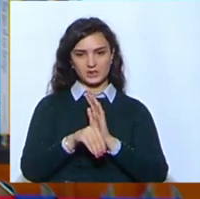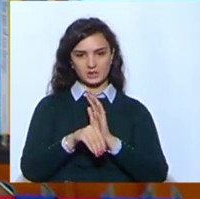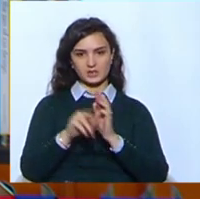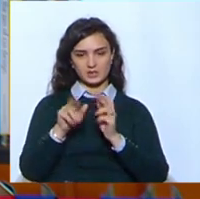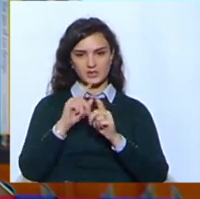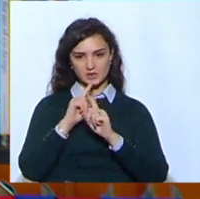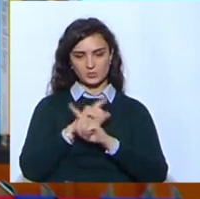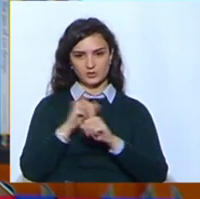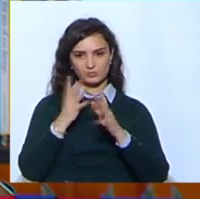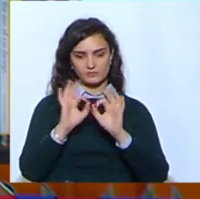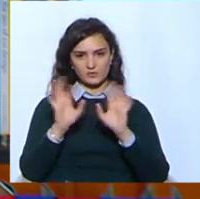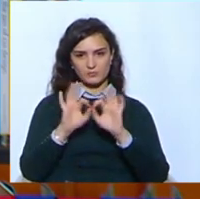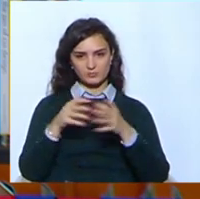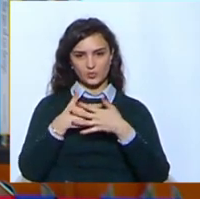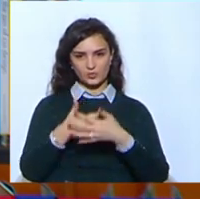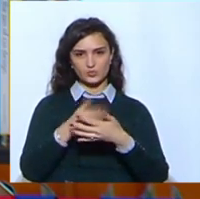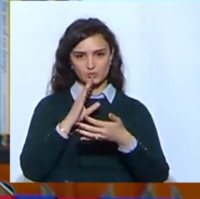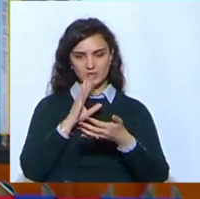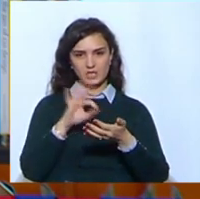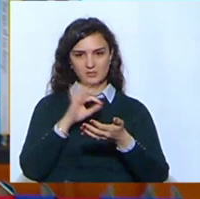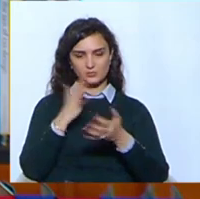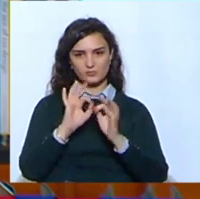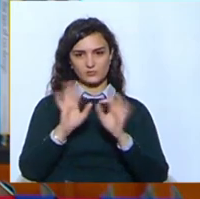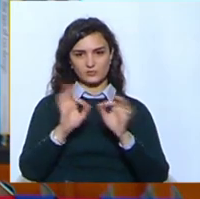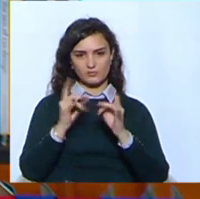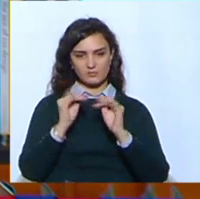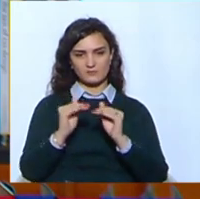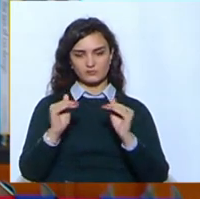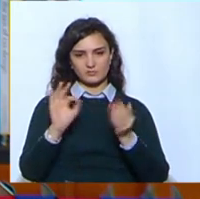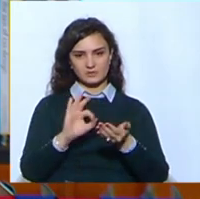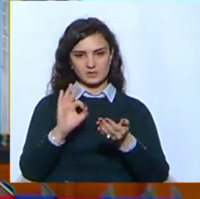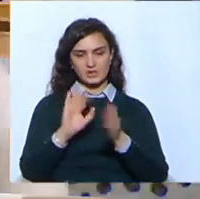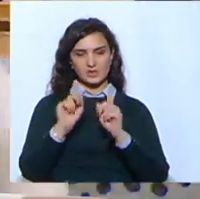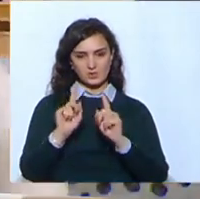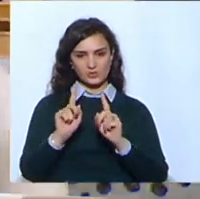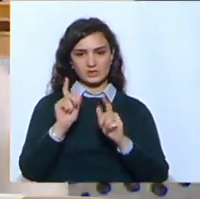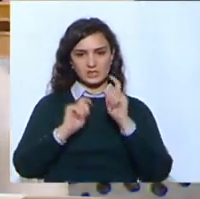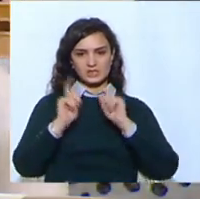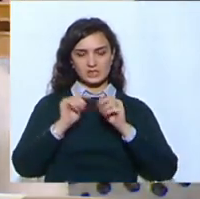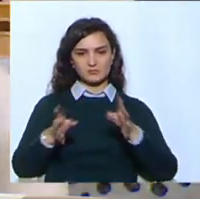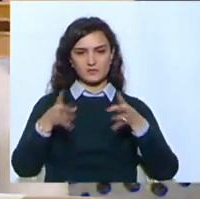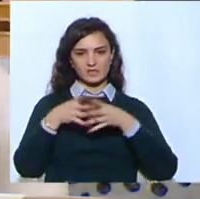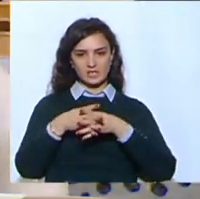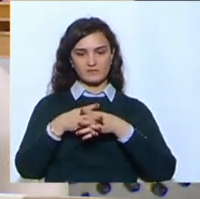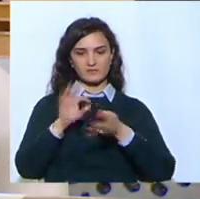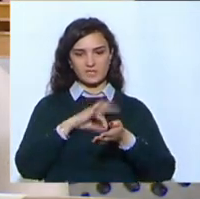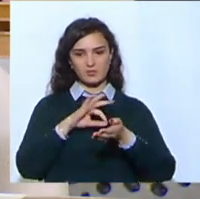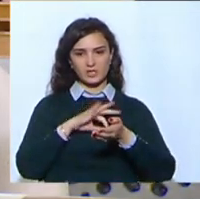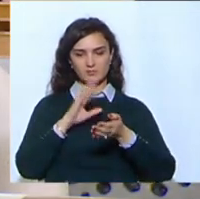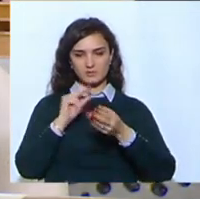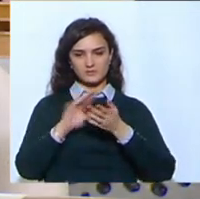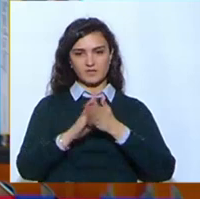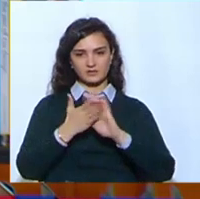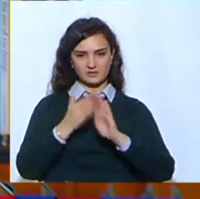გახლავთ. განსაკუთრებით თუ ლაპარაკობთ ორსულ ქალებზე, თუ საუბრობთ ბავშვებზე, ოღონდ რძემჟავან არევების გამოყენების ვადა